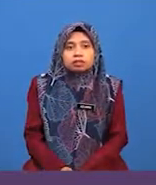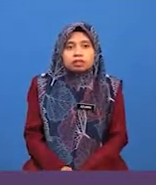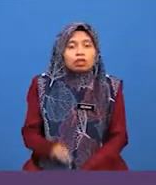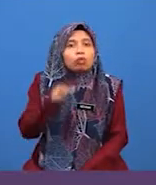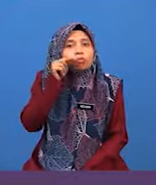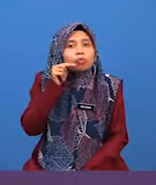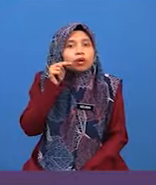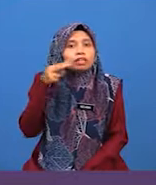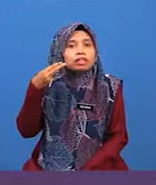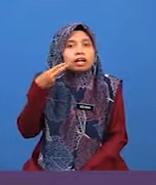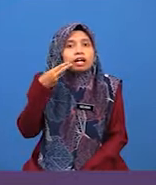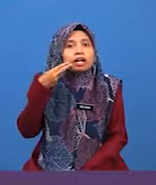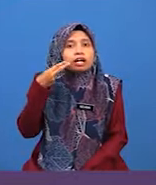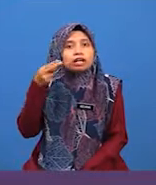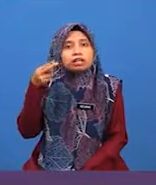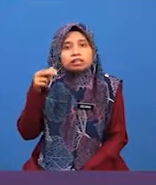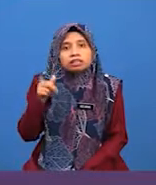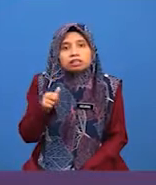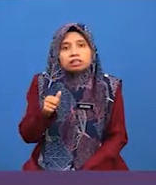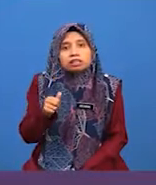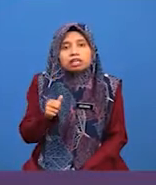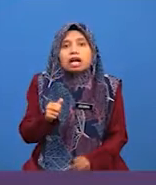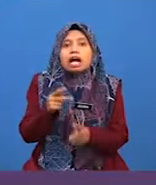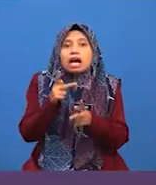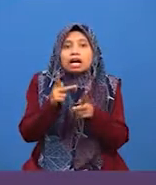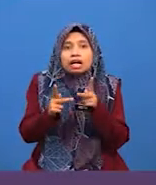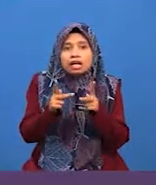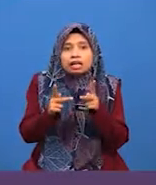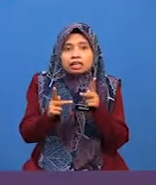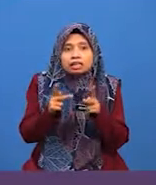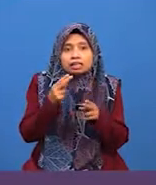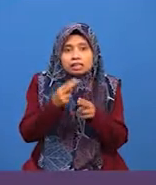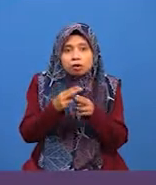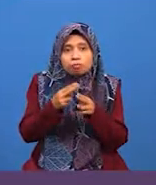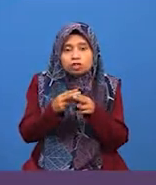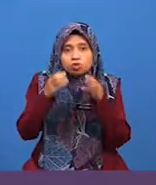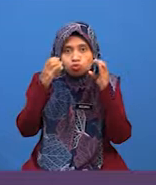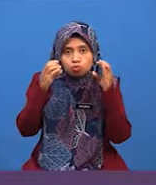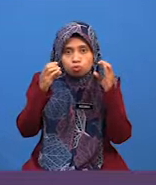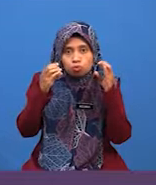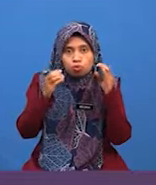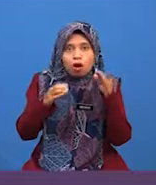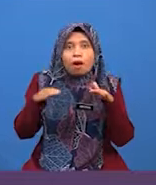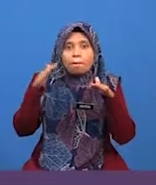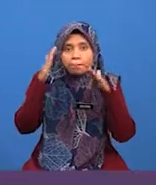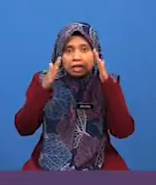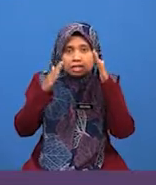Puan Hayati merupakan subjek. Guru bahasa Melayu saya